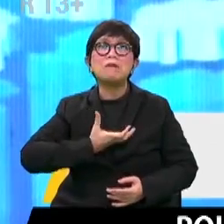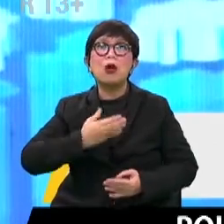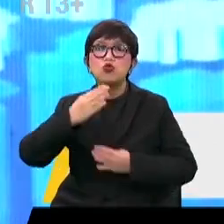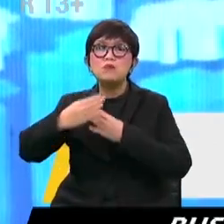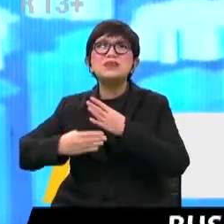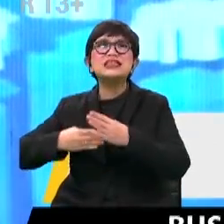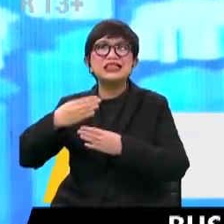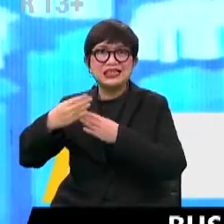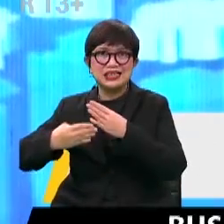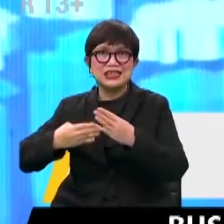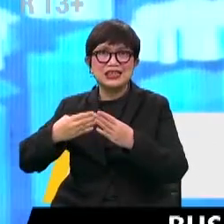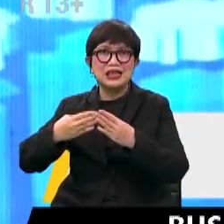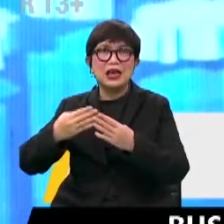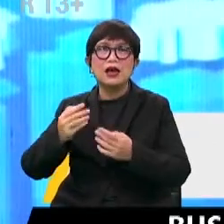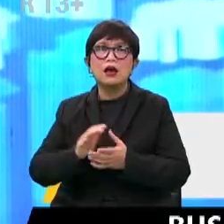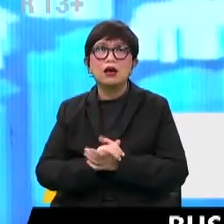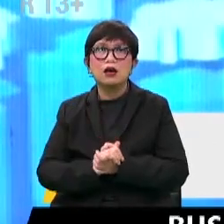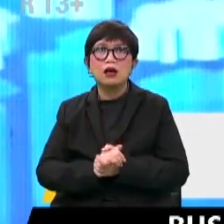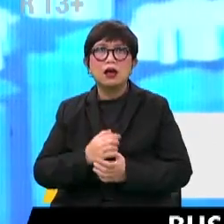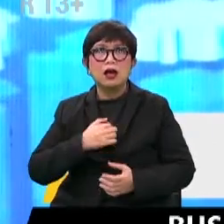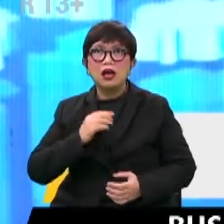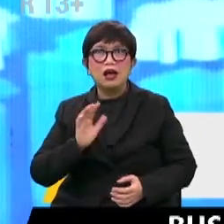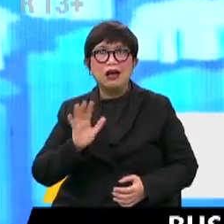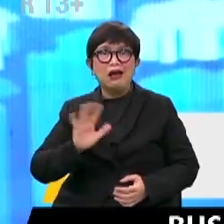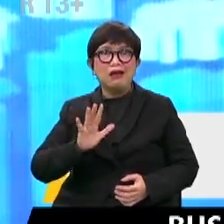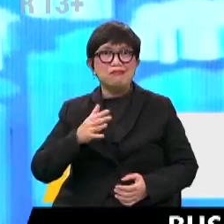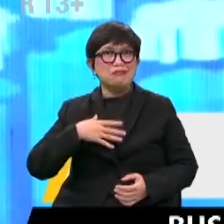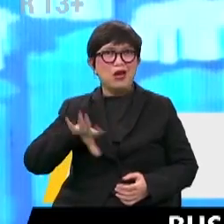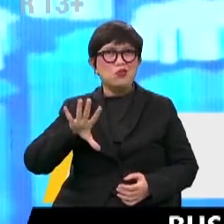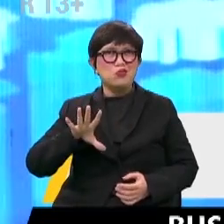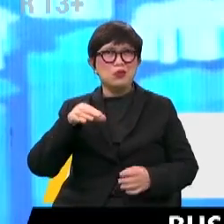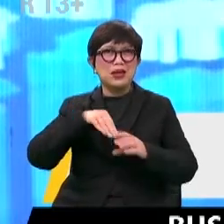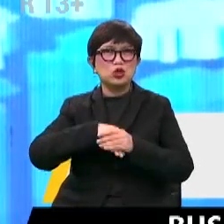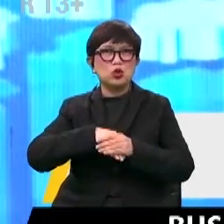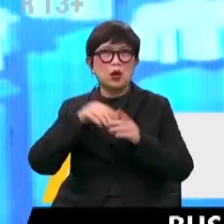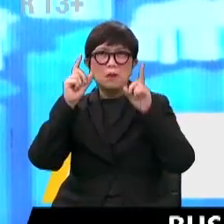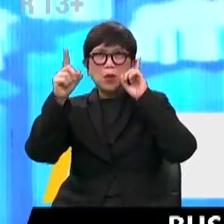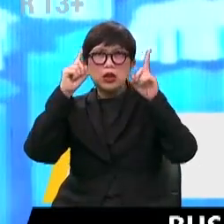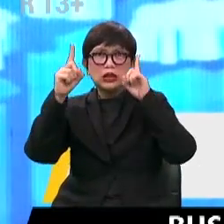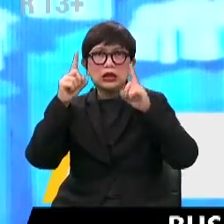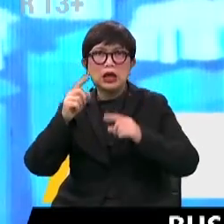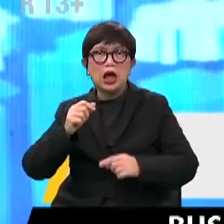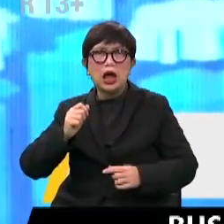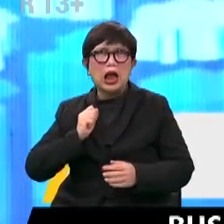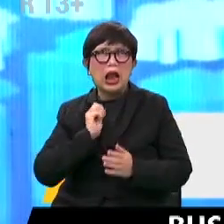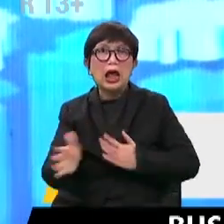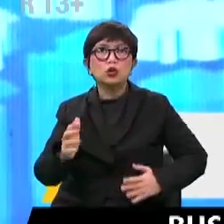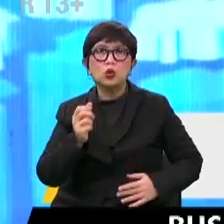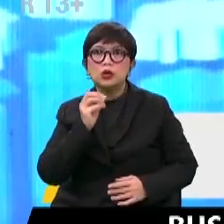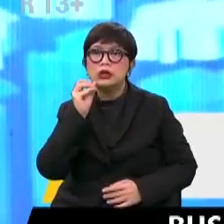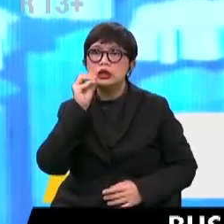saya tanya balik apa tidak berminat masuk politik Wah nggak Pak ekspresinya cepat sekali nggak Pak